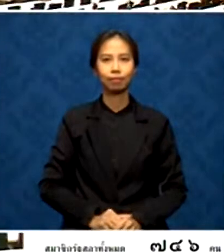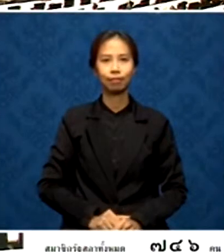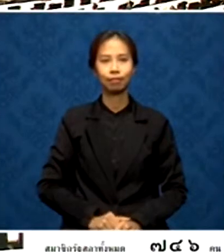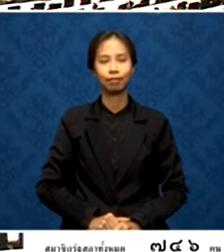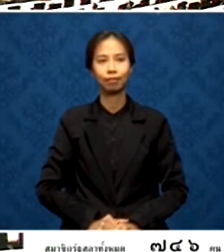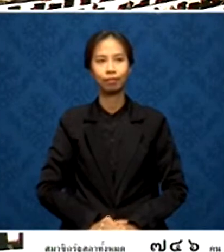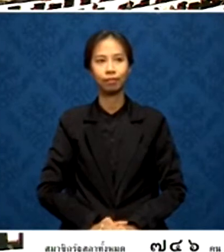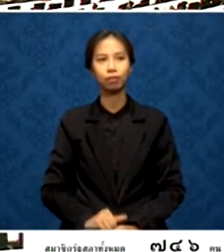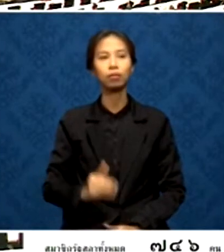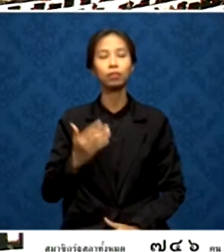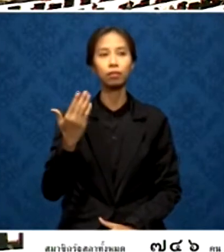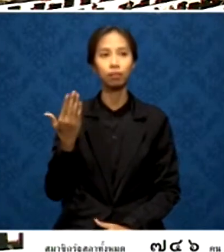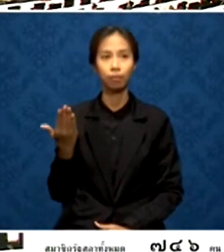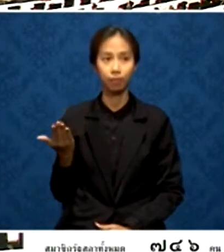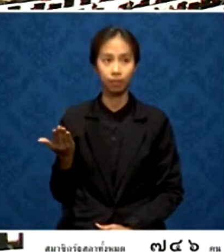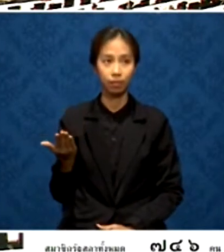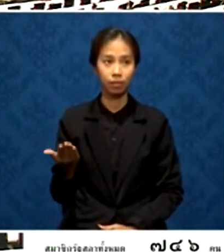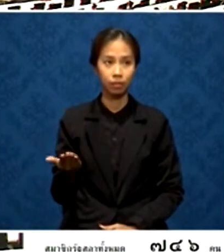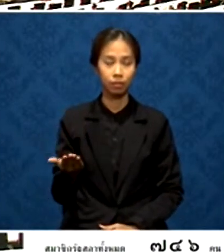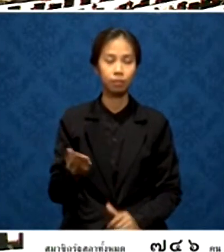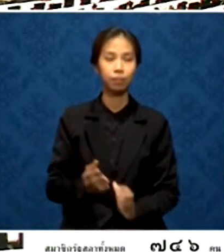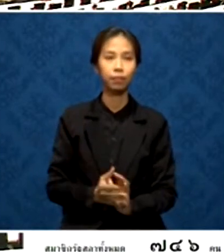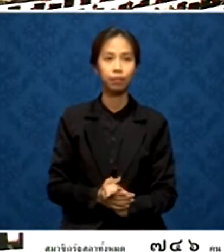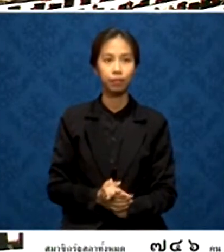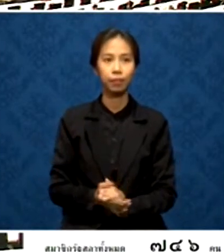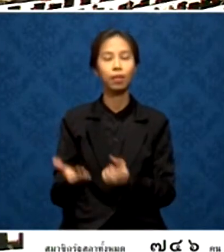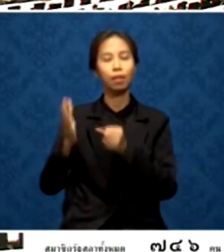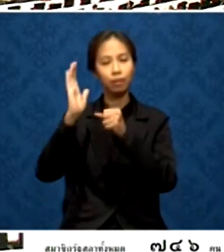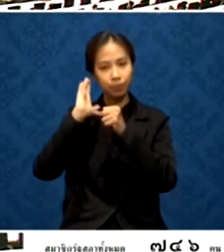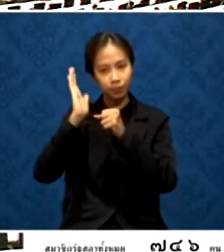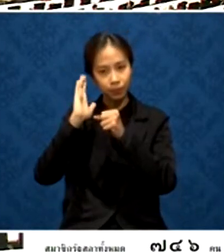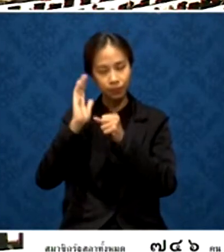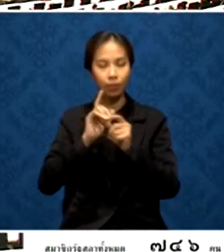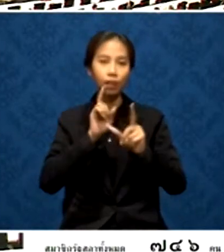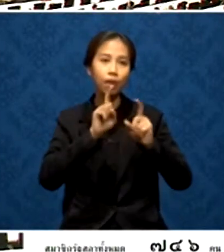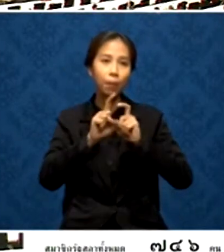ครับต่อไปก็จะเป็นการอภิปรายสักถามของสมาชิกรัฐสภา